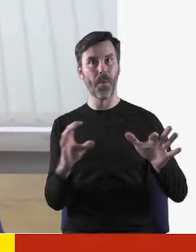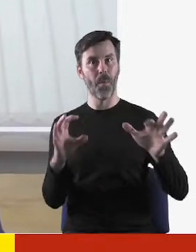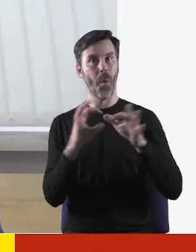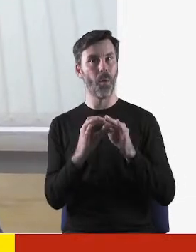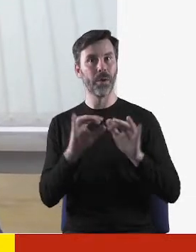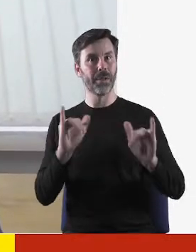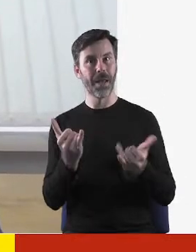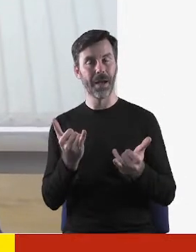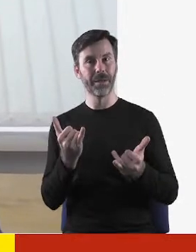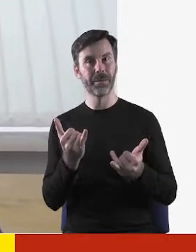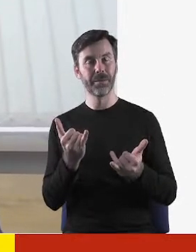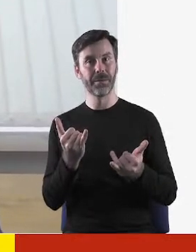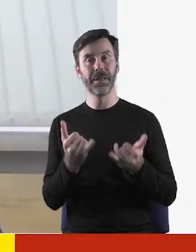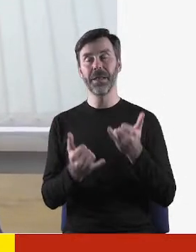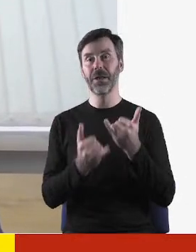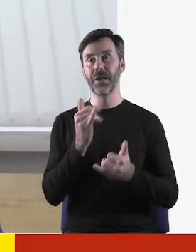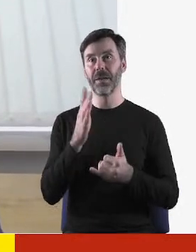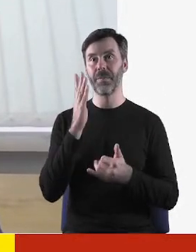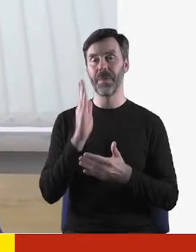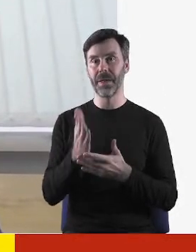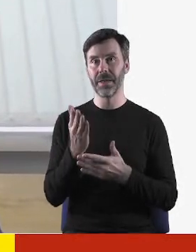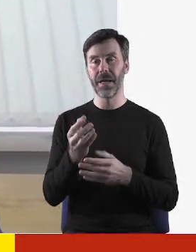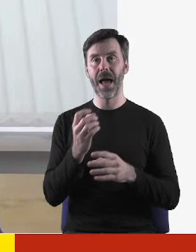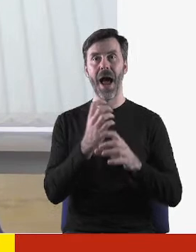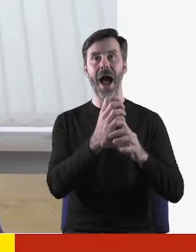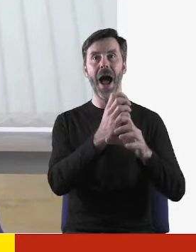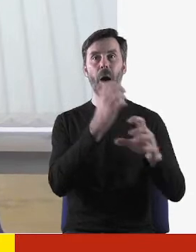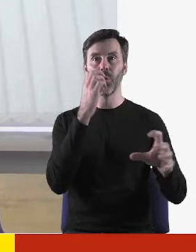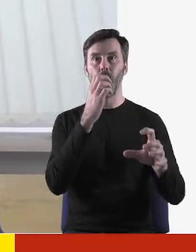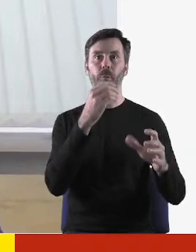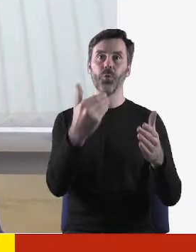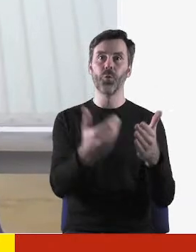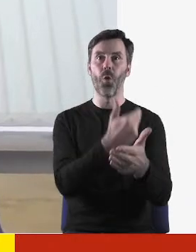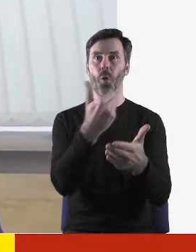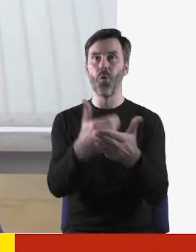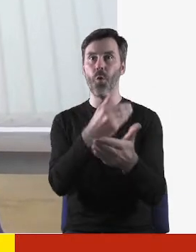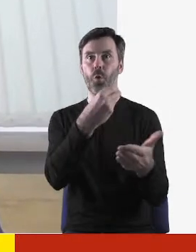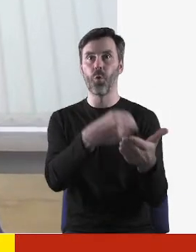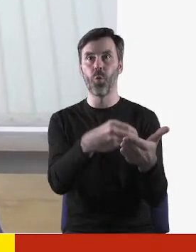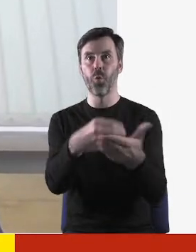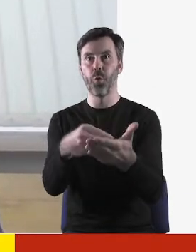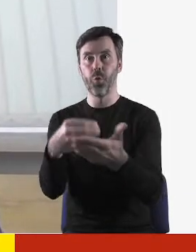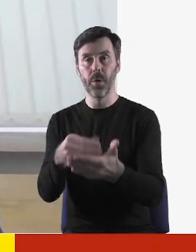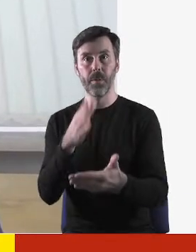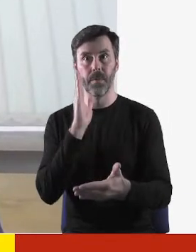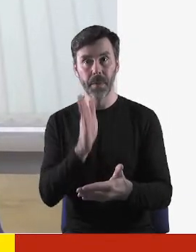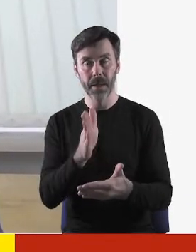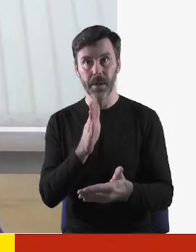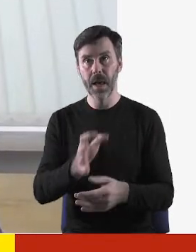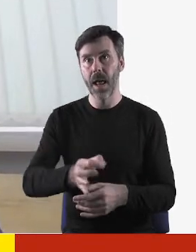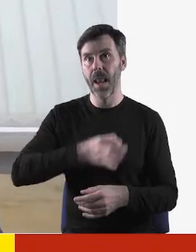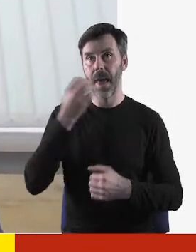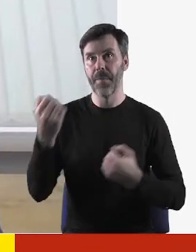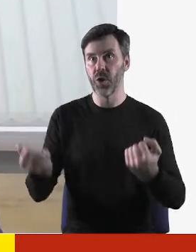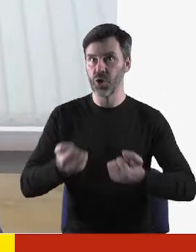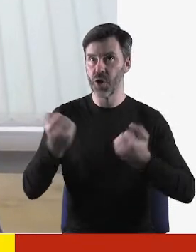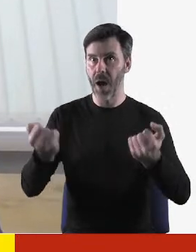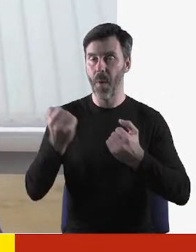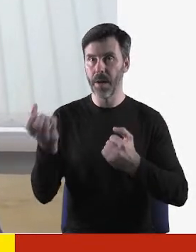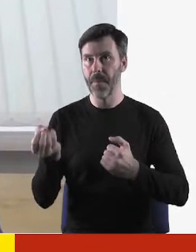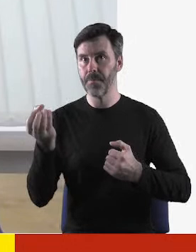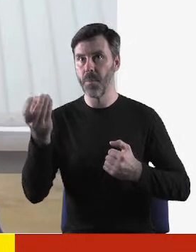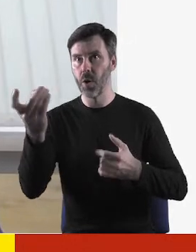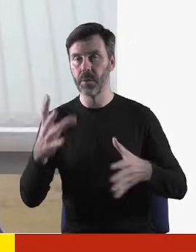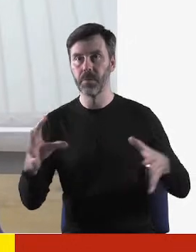po zakupie taboru autobusowego mogli jeszcze sprawniej to działanie prowadzić. To